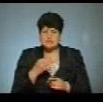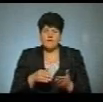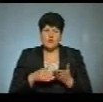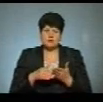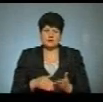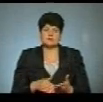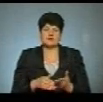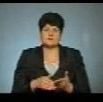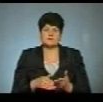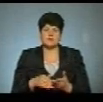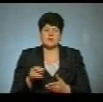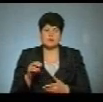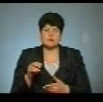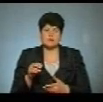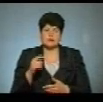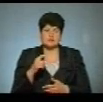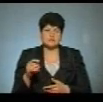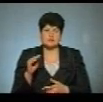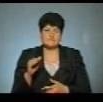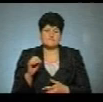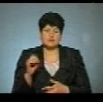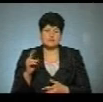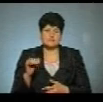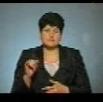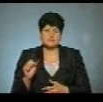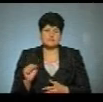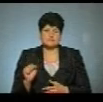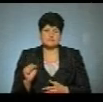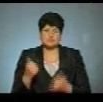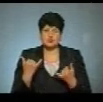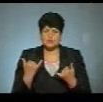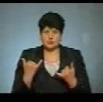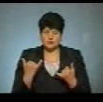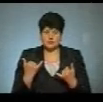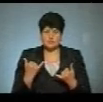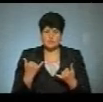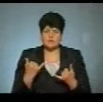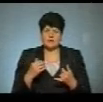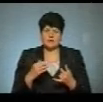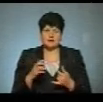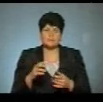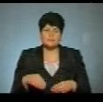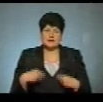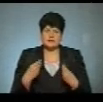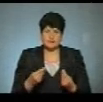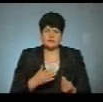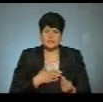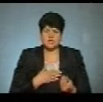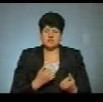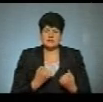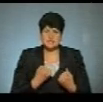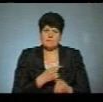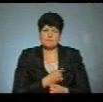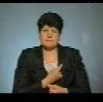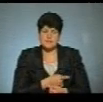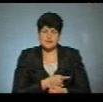логістичного центру допомоги бійцям АТО Христина Фаціця. Сьогодні вчергове передали для наших захисників,